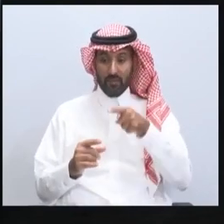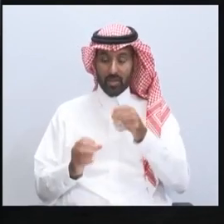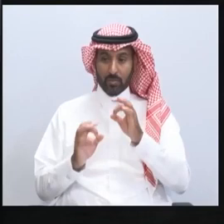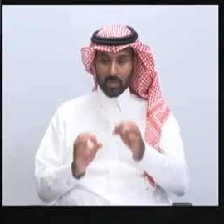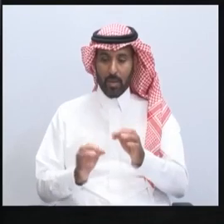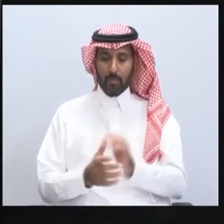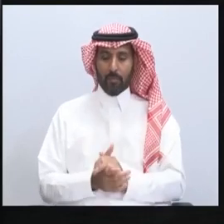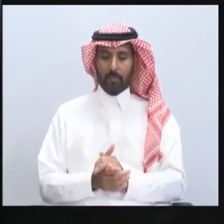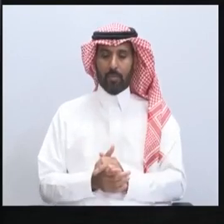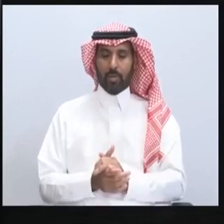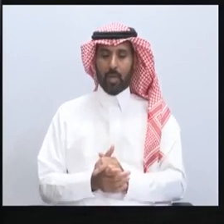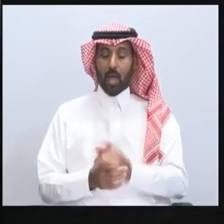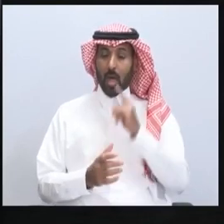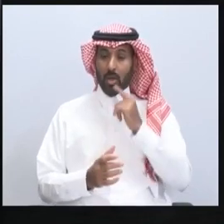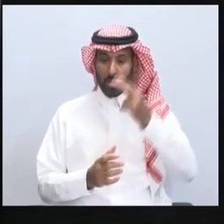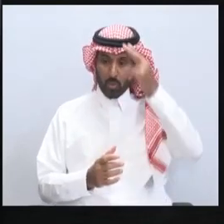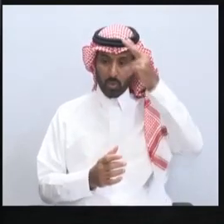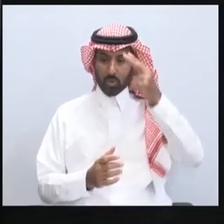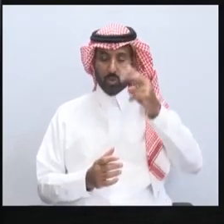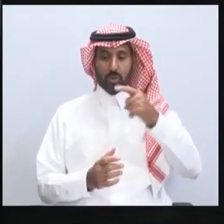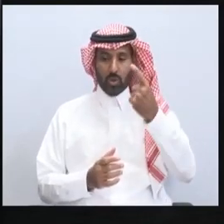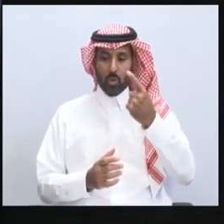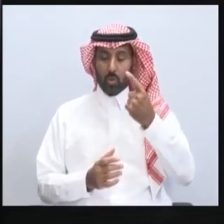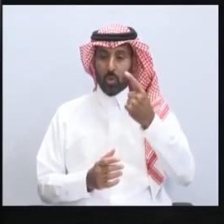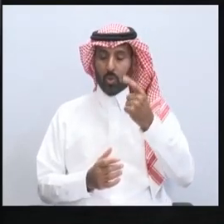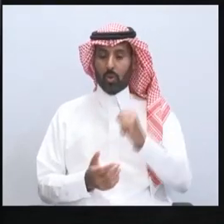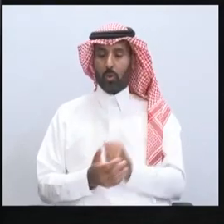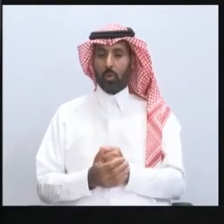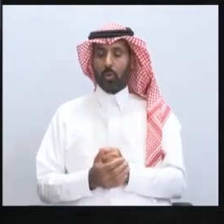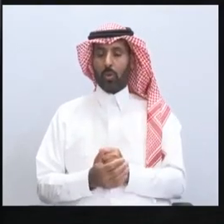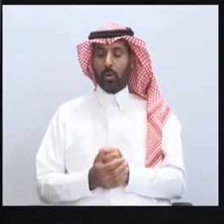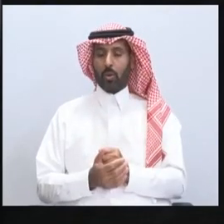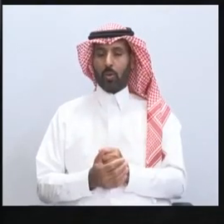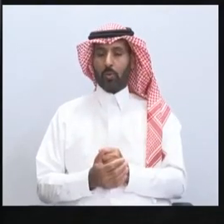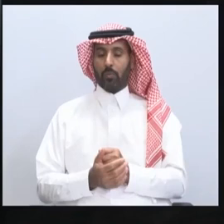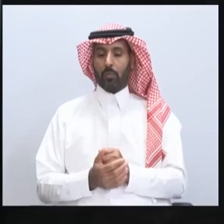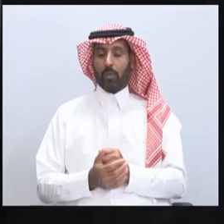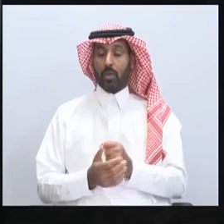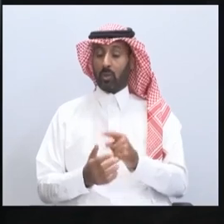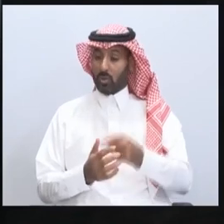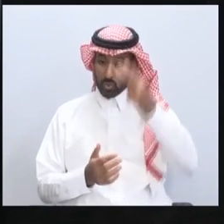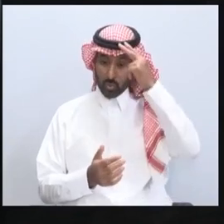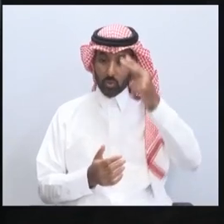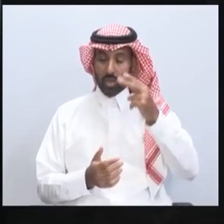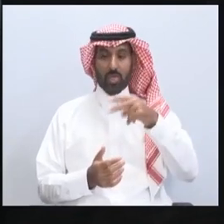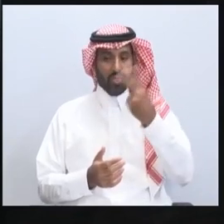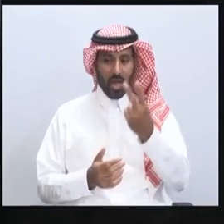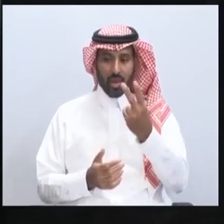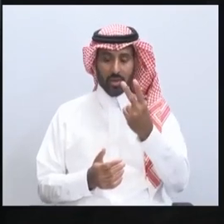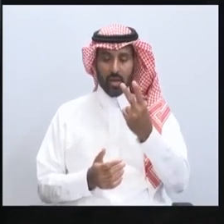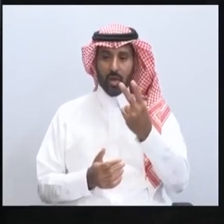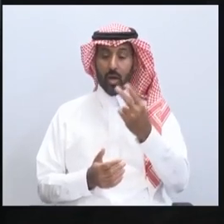التامه ان الدوله السعوديه الاولى قائمه الدوله السعوديه وقيام الدوله السعوديه الثانيه قائمه على